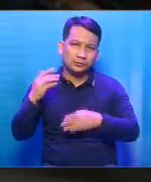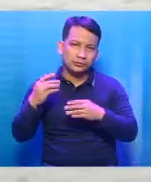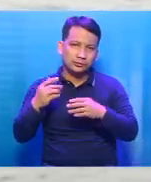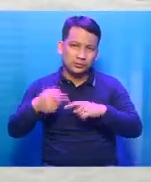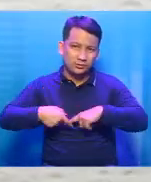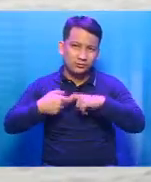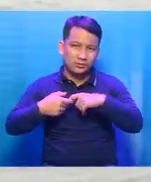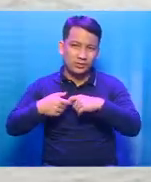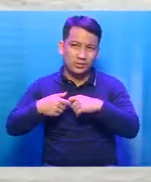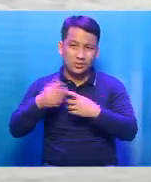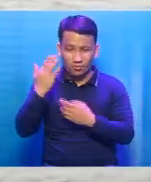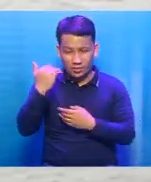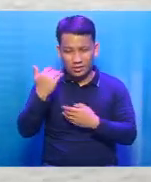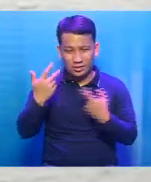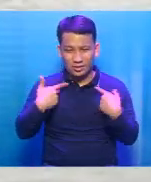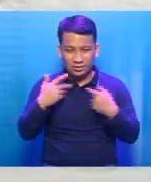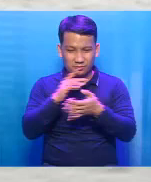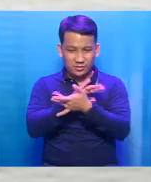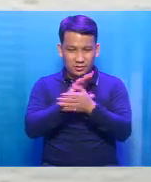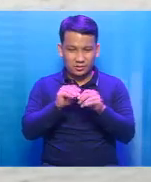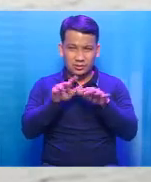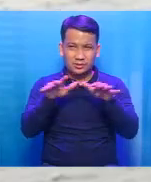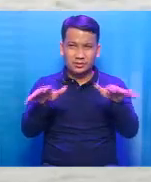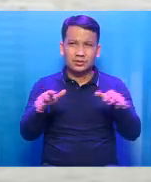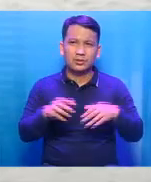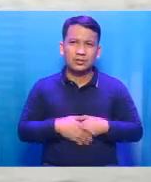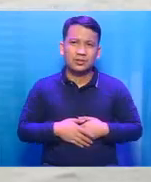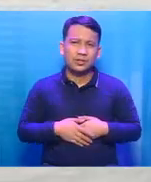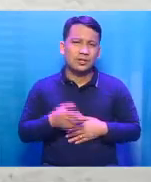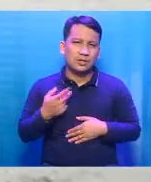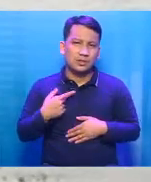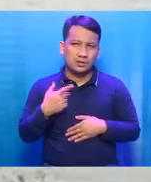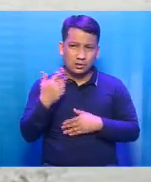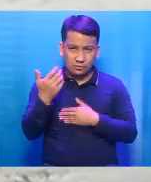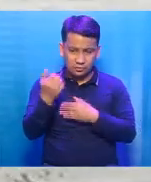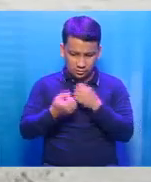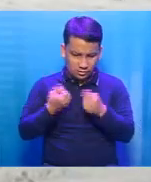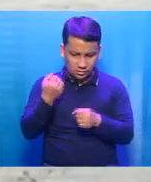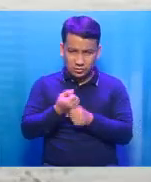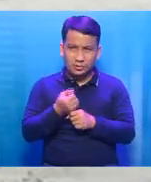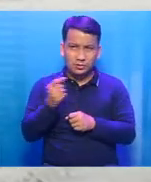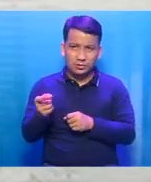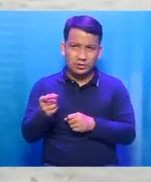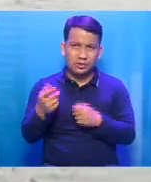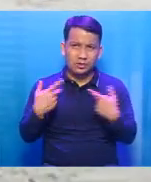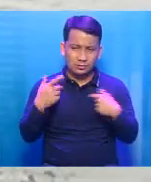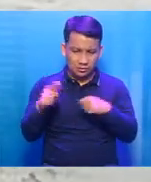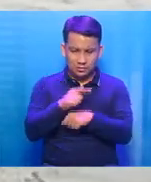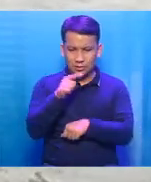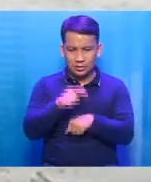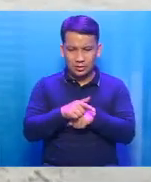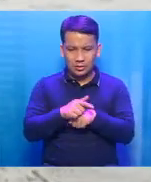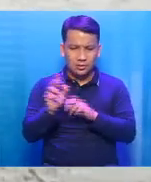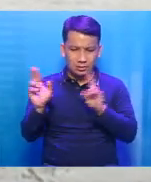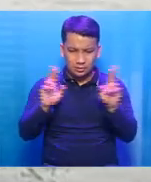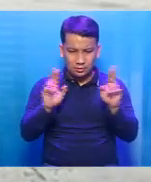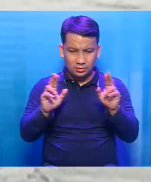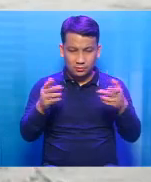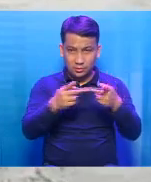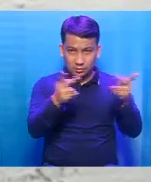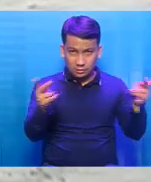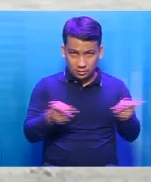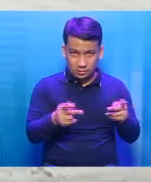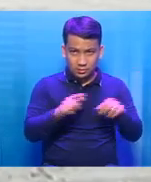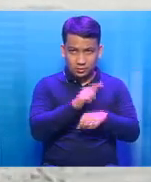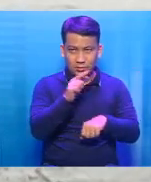ay magawa within this year kasi syempre may mga biddings pa yan, pero may lupa na. Then as far